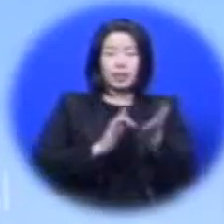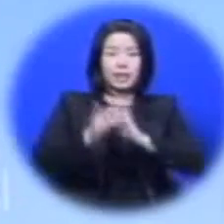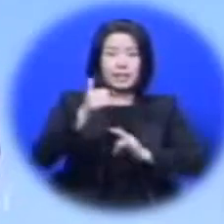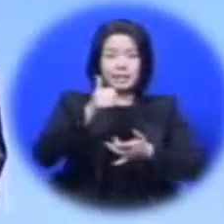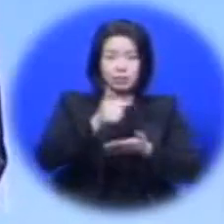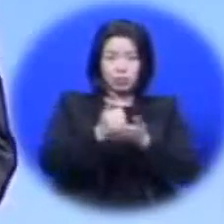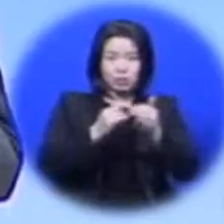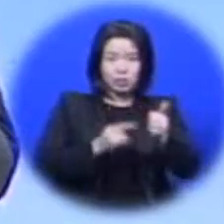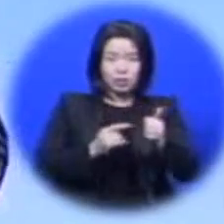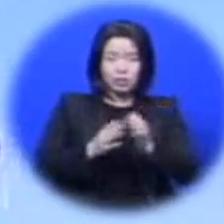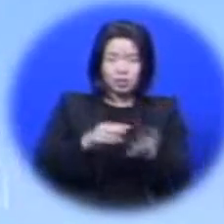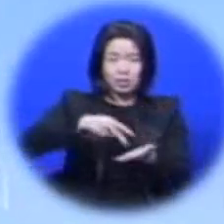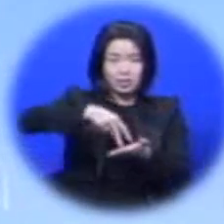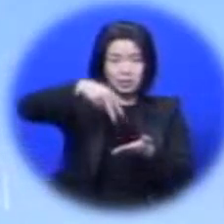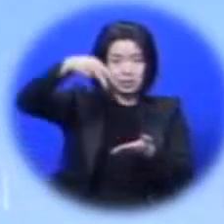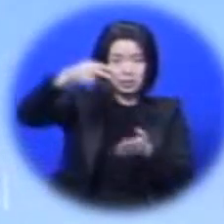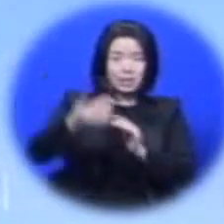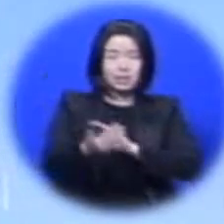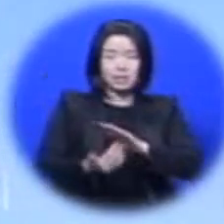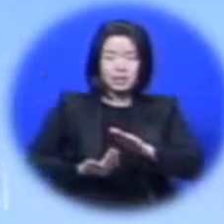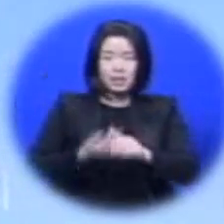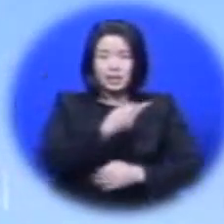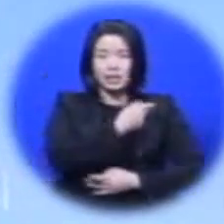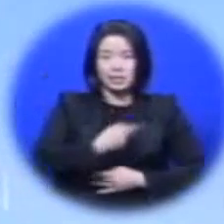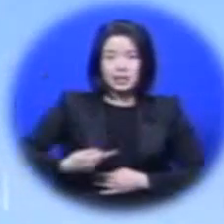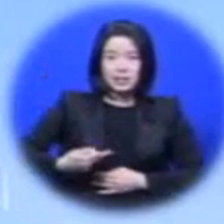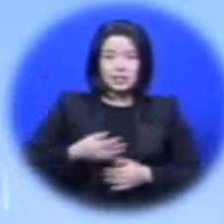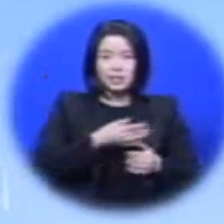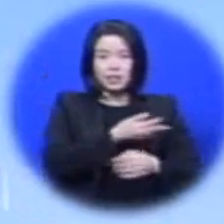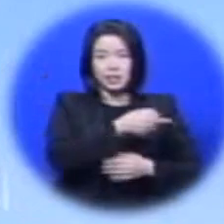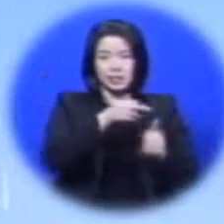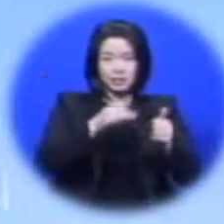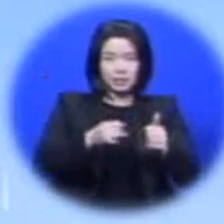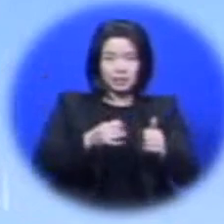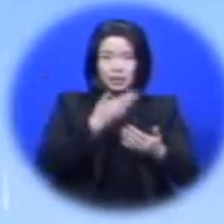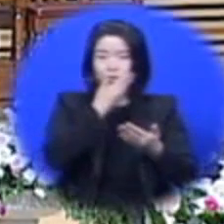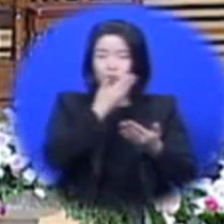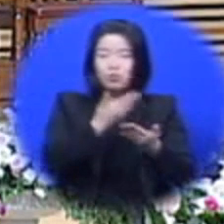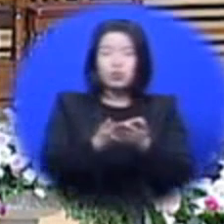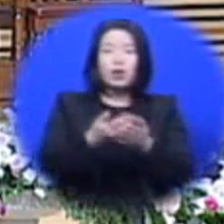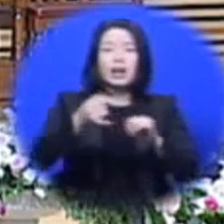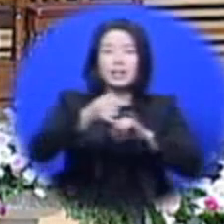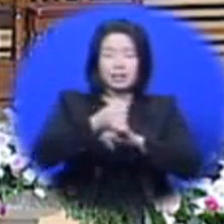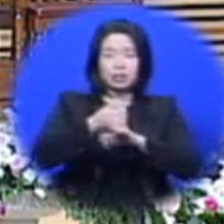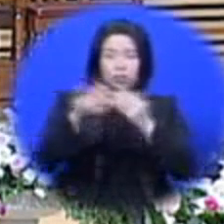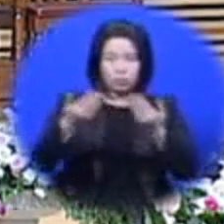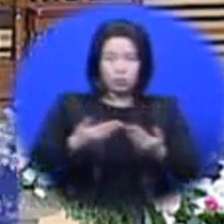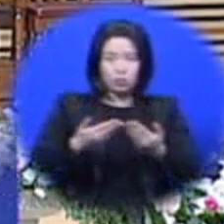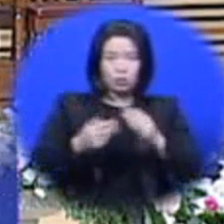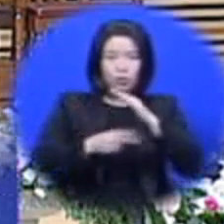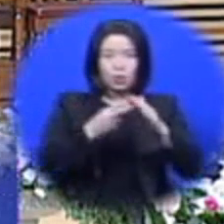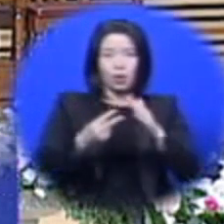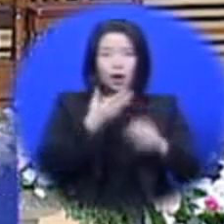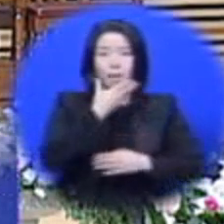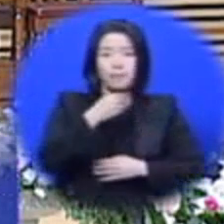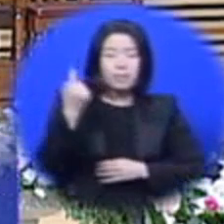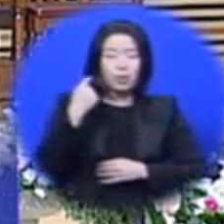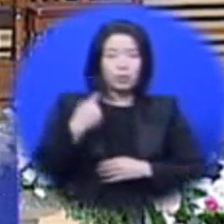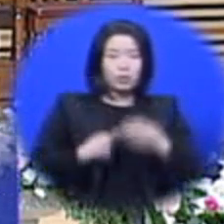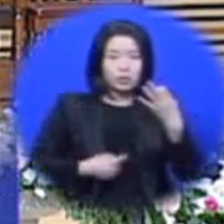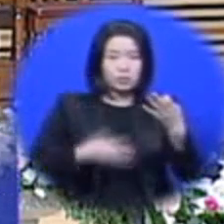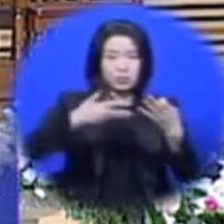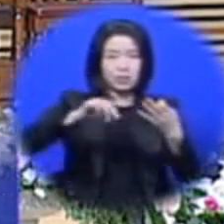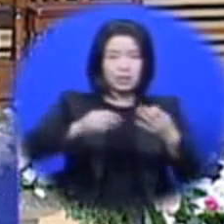예수님께서 승천하시기 전에 제자들에게 아주 중요한 약속을 하나 하셨는데, 요한복음 14장에 내가